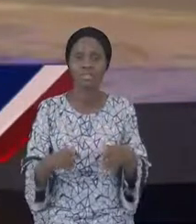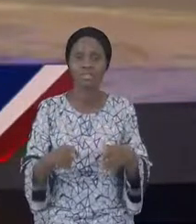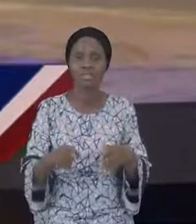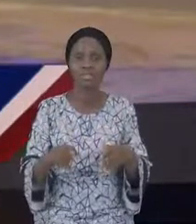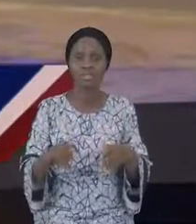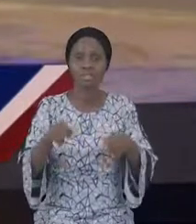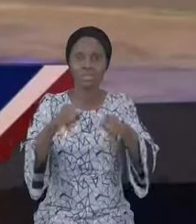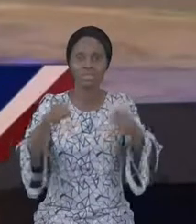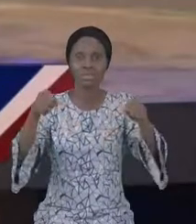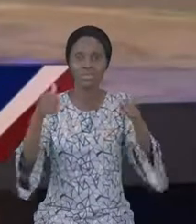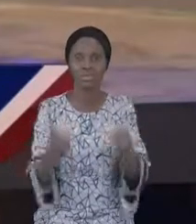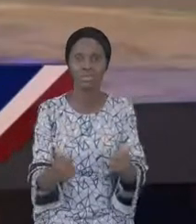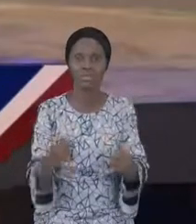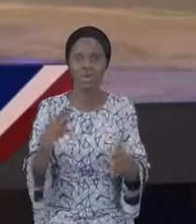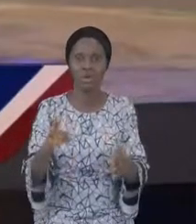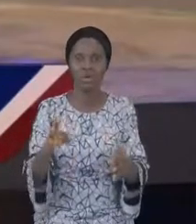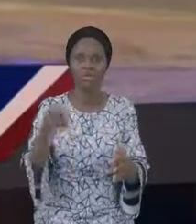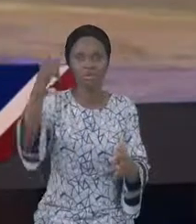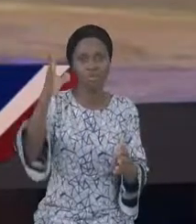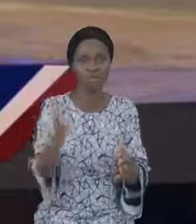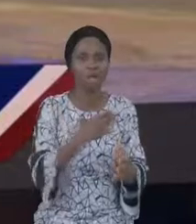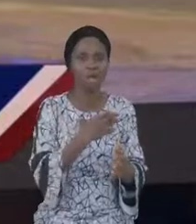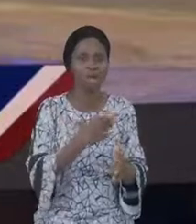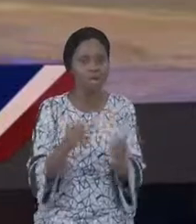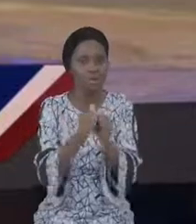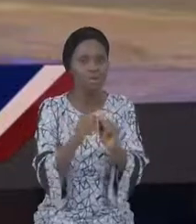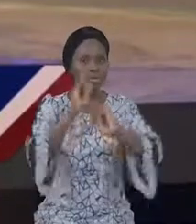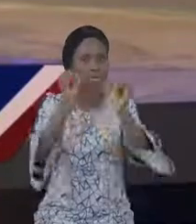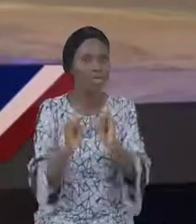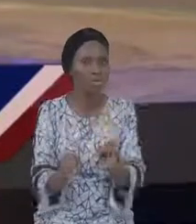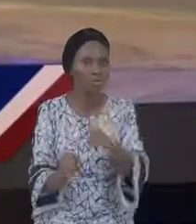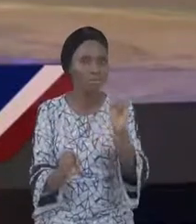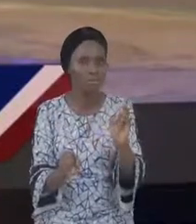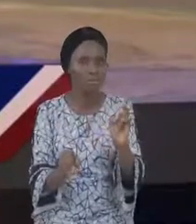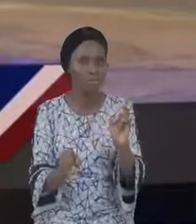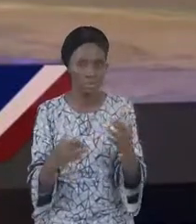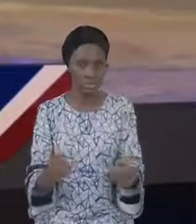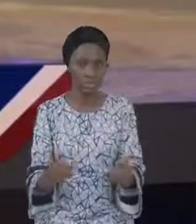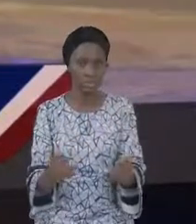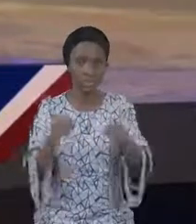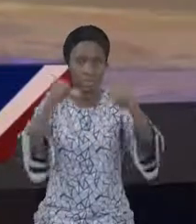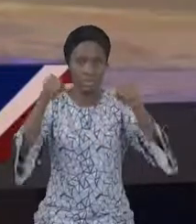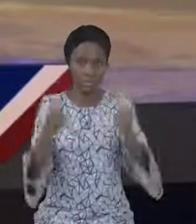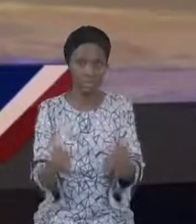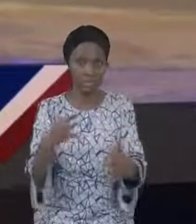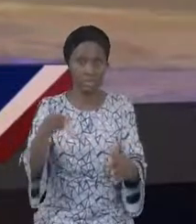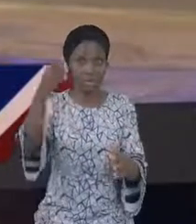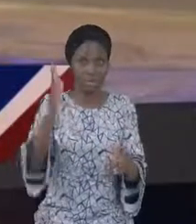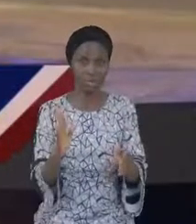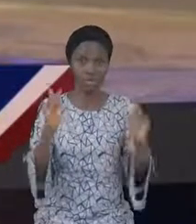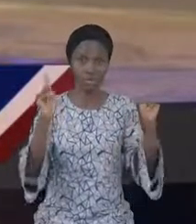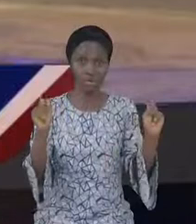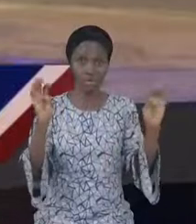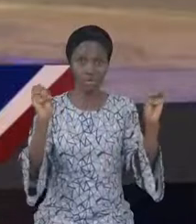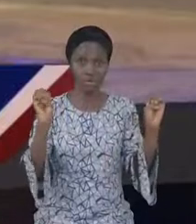les idoles? Il a parlé du temple de Dieu et il parle de toi. Que tu es maintenant le temple de